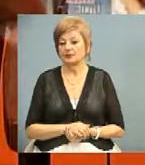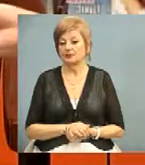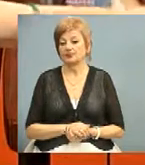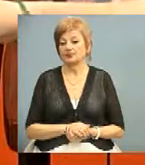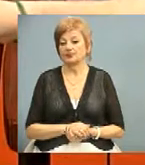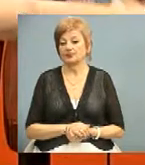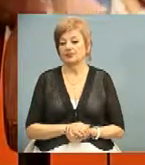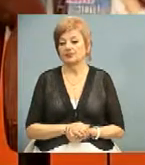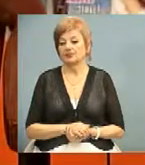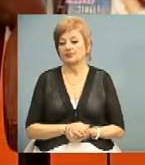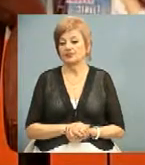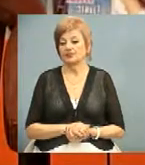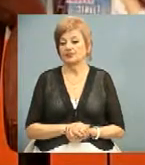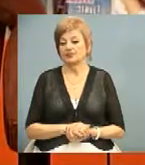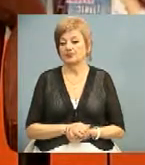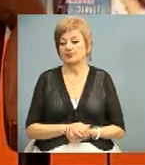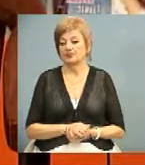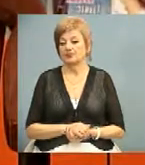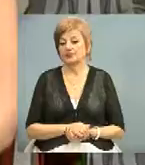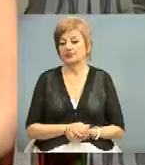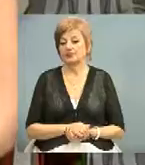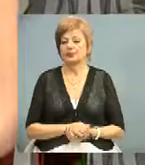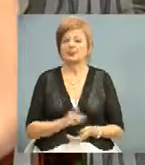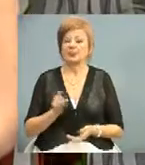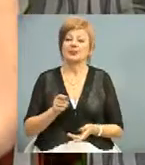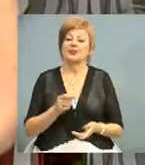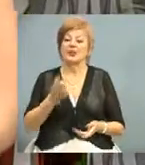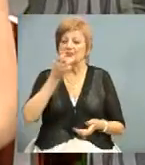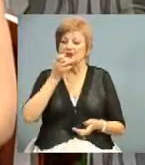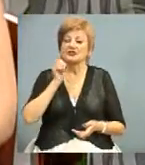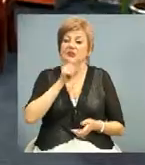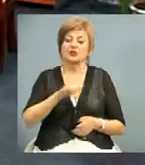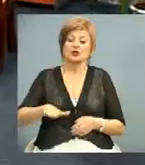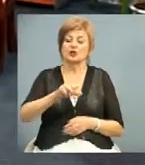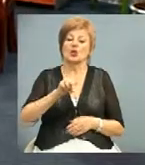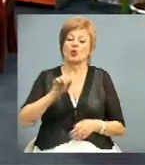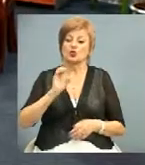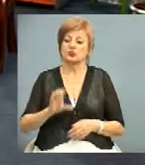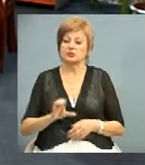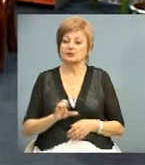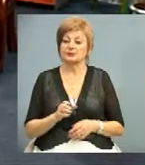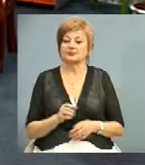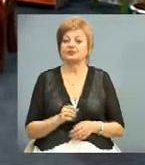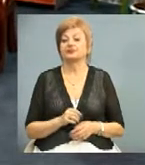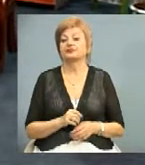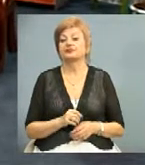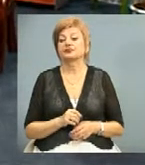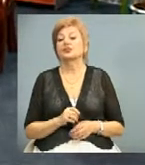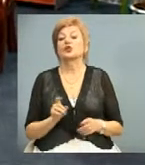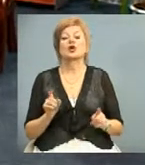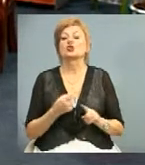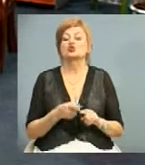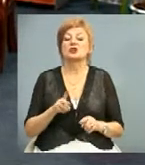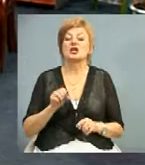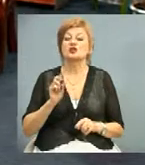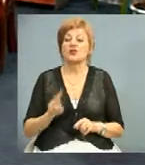Вони знаходяться наверху, так? На північній і південній, на південнім полюсі. Внизу. Так, що це за льодовики?